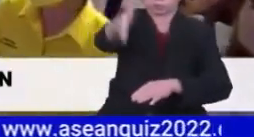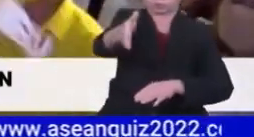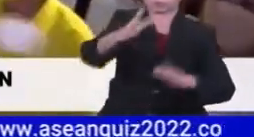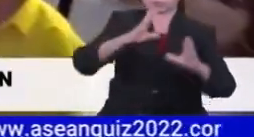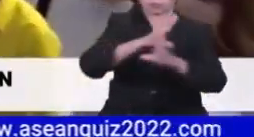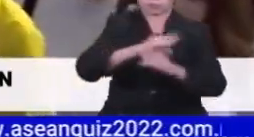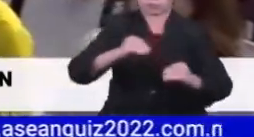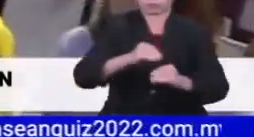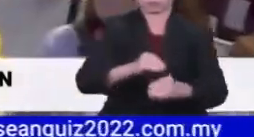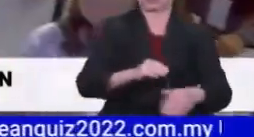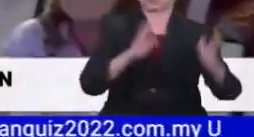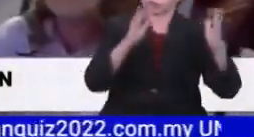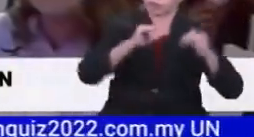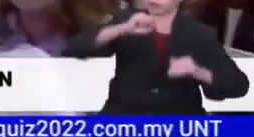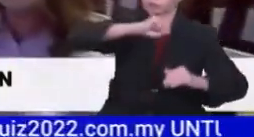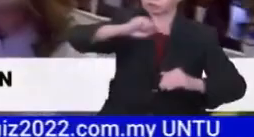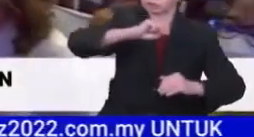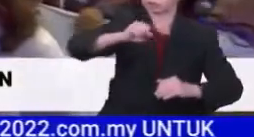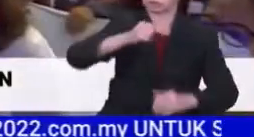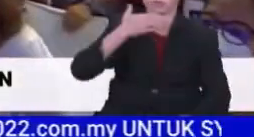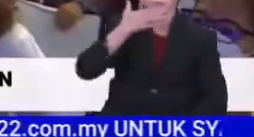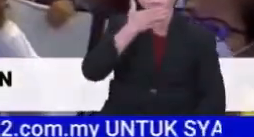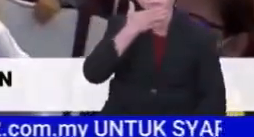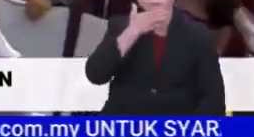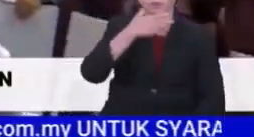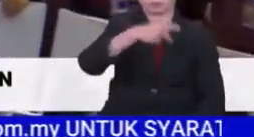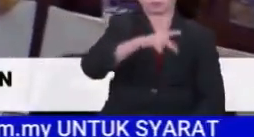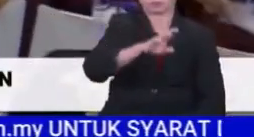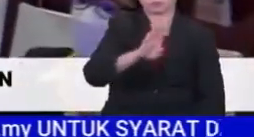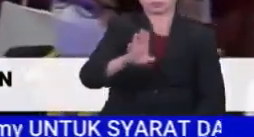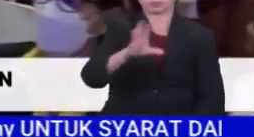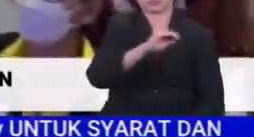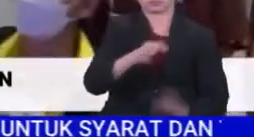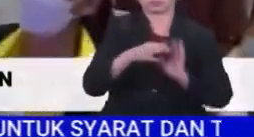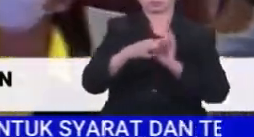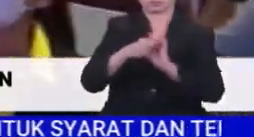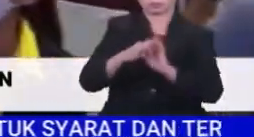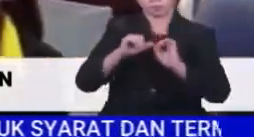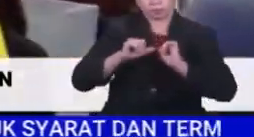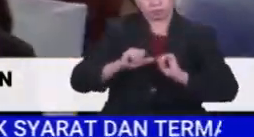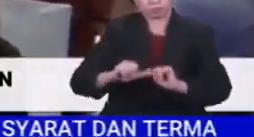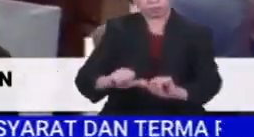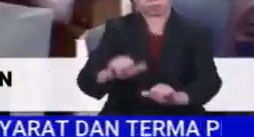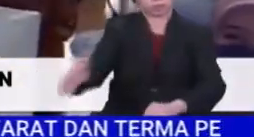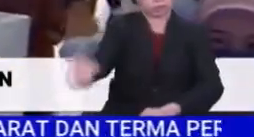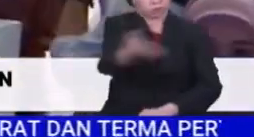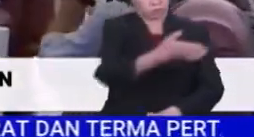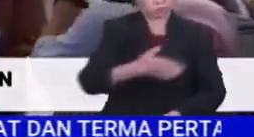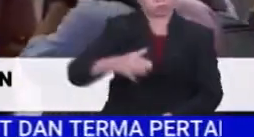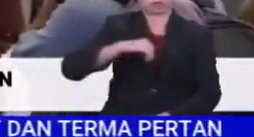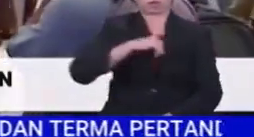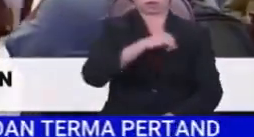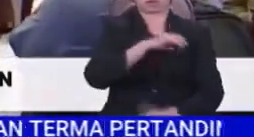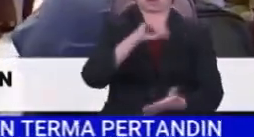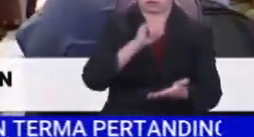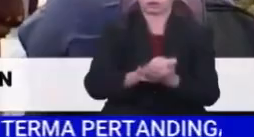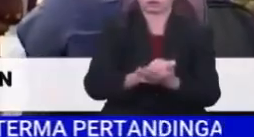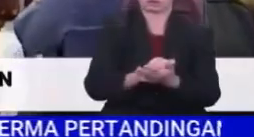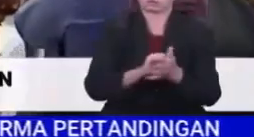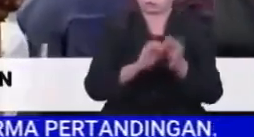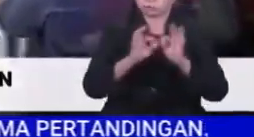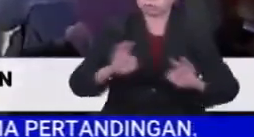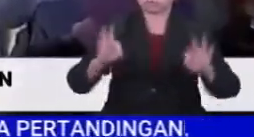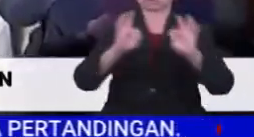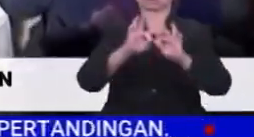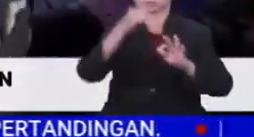beliau berharap perjuangan pergerakan Pemuda bibit dan kerjasama diteruskan antara ahli karena itu merupakan kunci